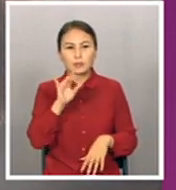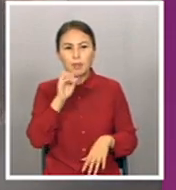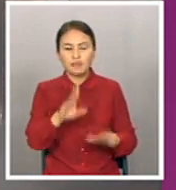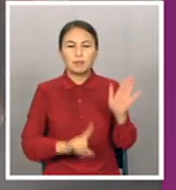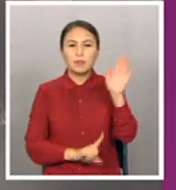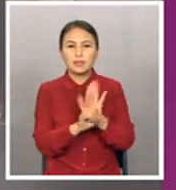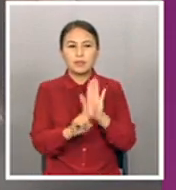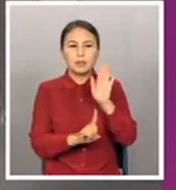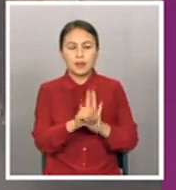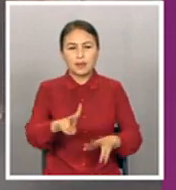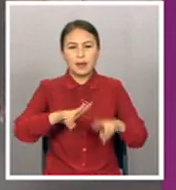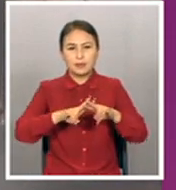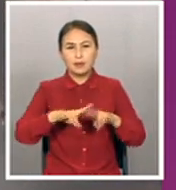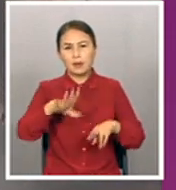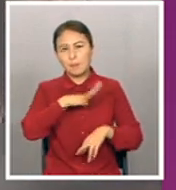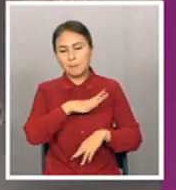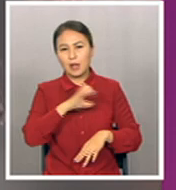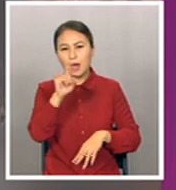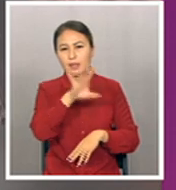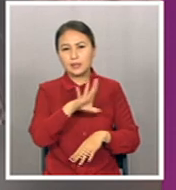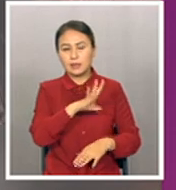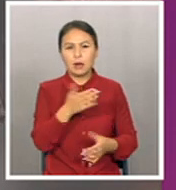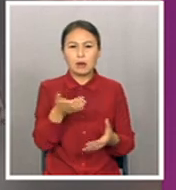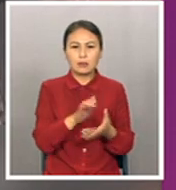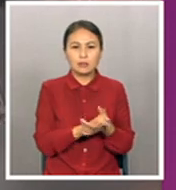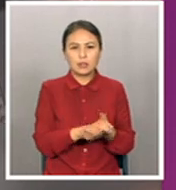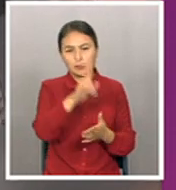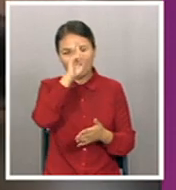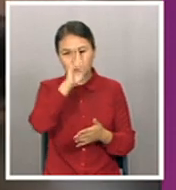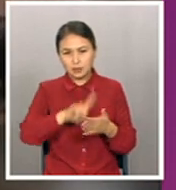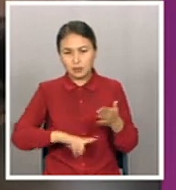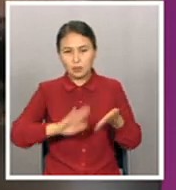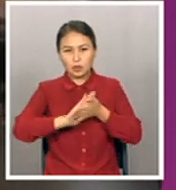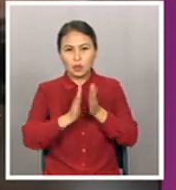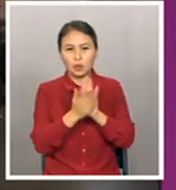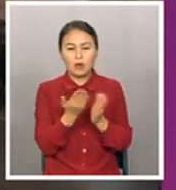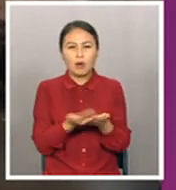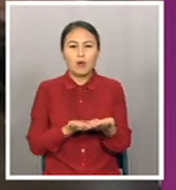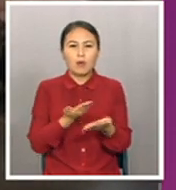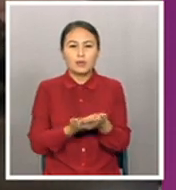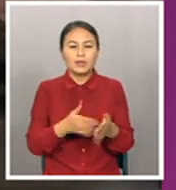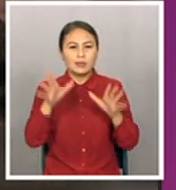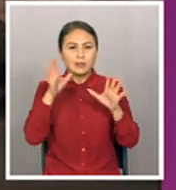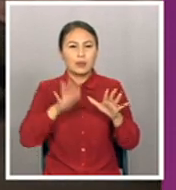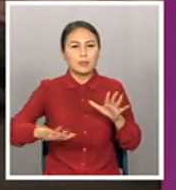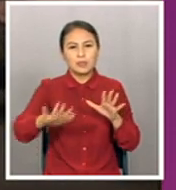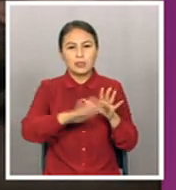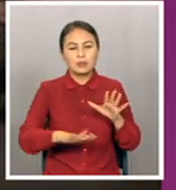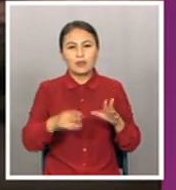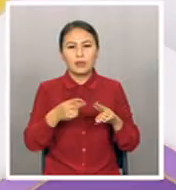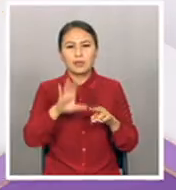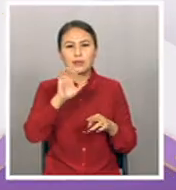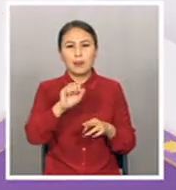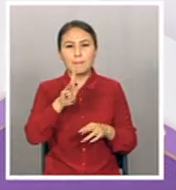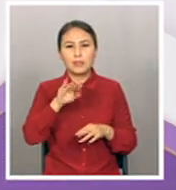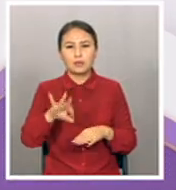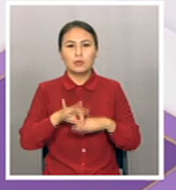бастамасымен Астанада Азиядағы өзара ықпалдастық және сенім шаралары кеңесіне Ислам ынтымақтастығы ұйымының саммиттері